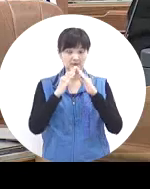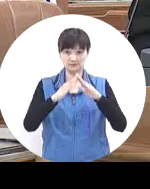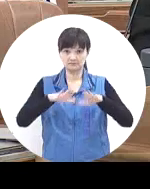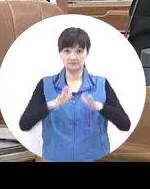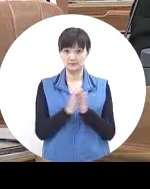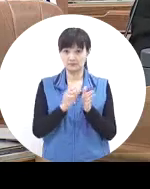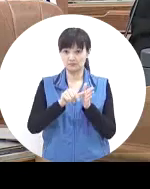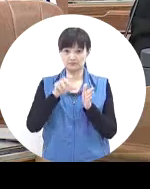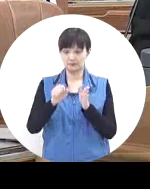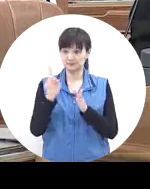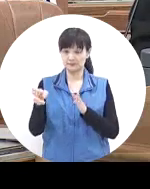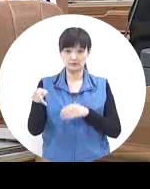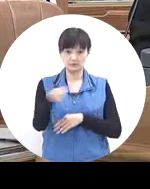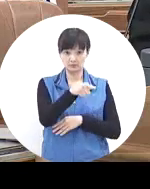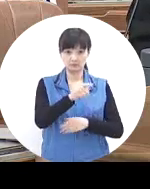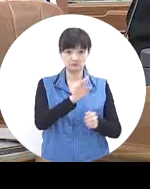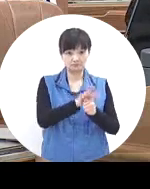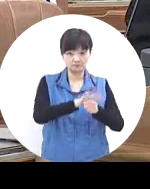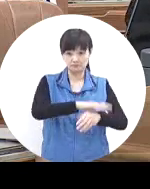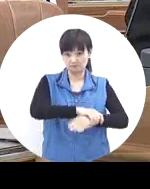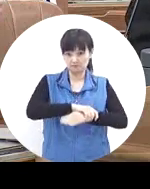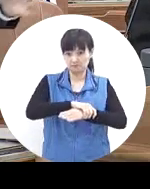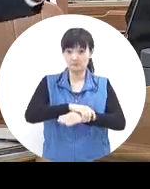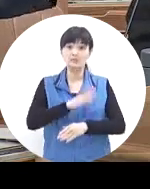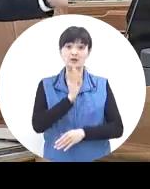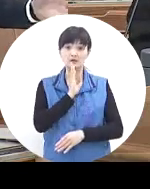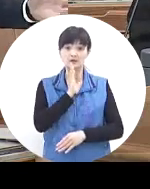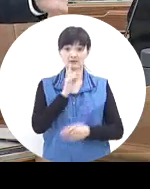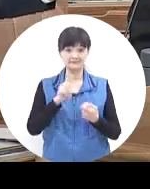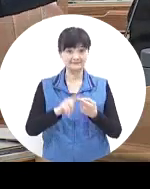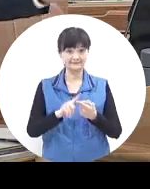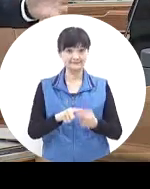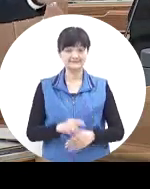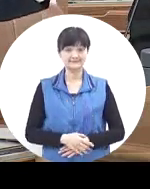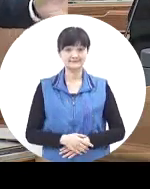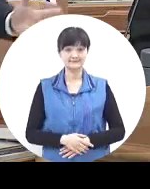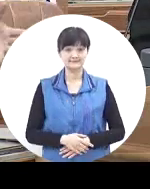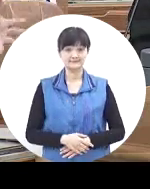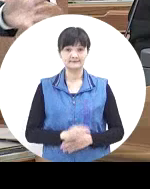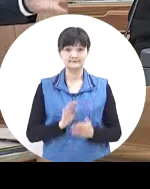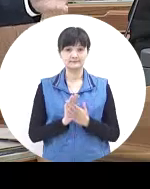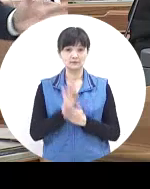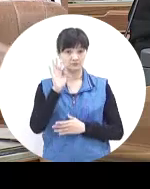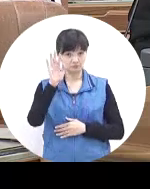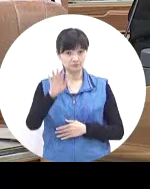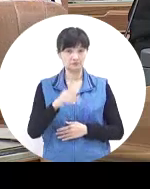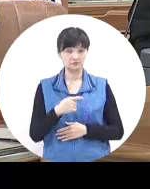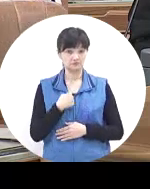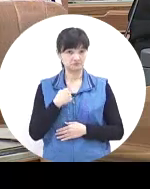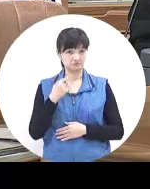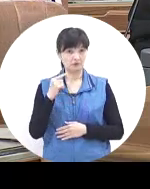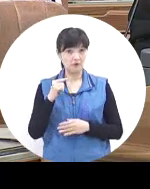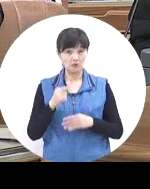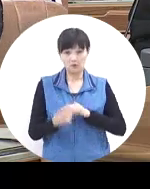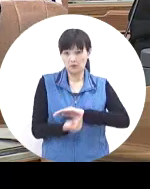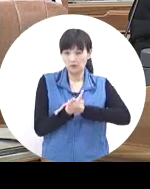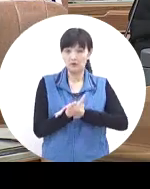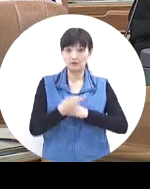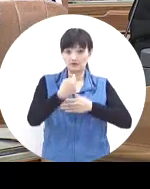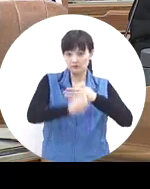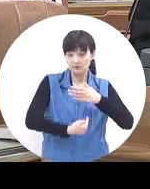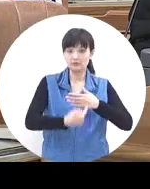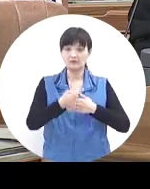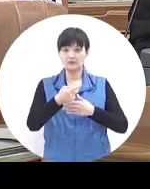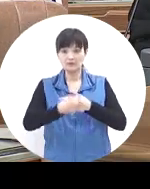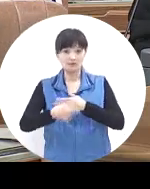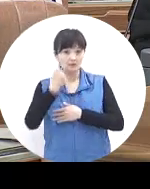人去抢救嘛， 没有错。 那这个后来我们在第一时间赶快把所有的伤患全部